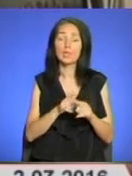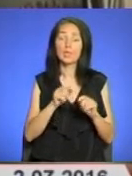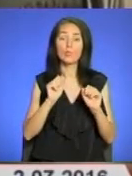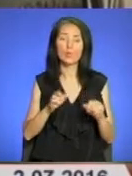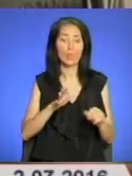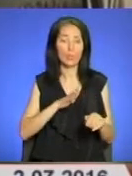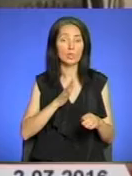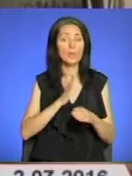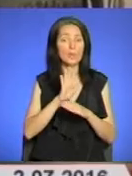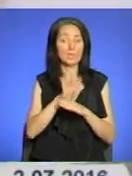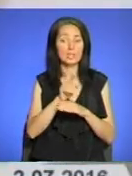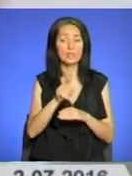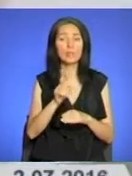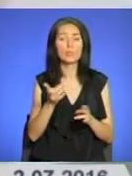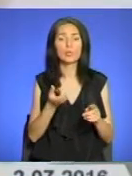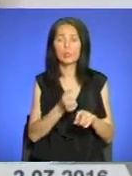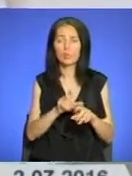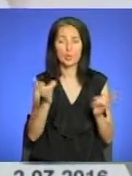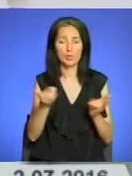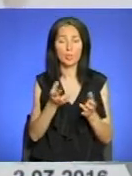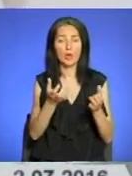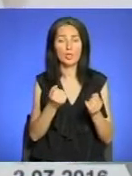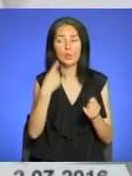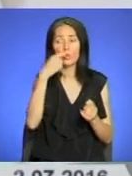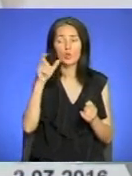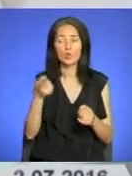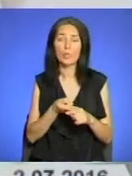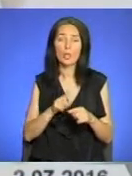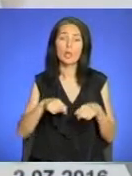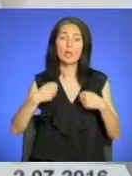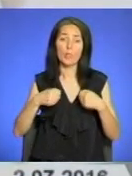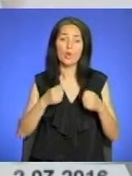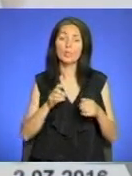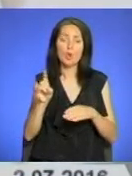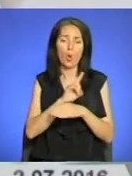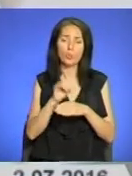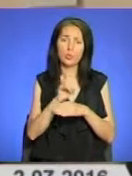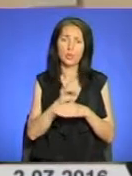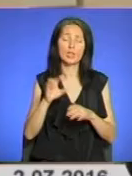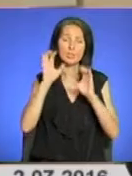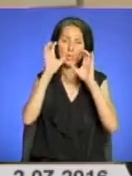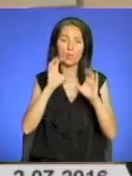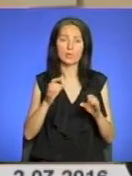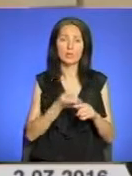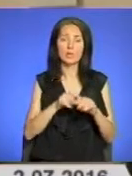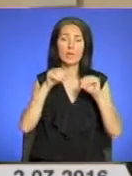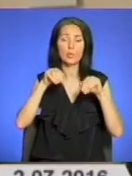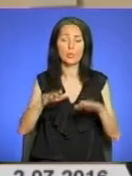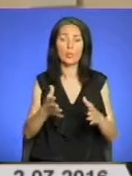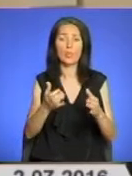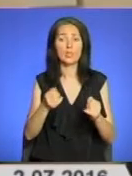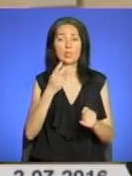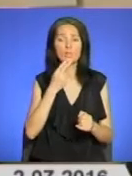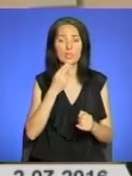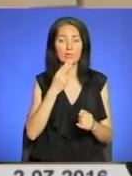бути призначені тим, хто їх конче потребує, отримують особи, які намагаються обдурити закон. Дана постанова, вона прийнята в